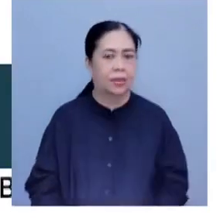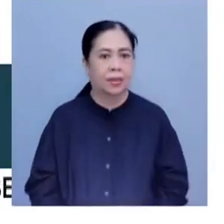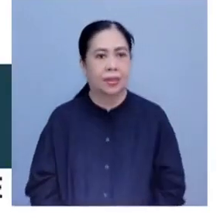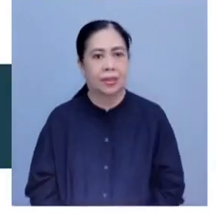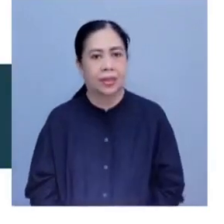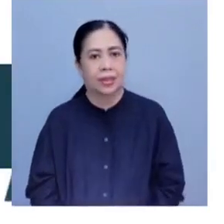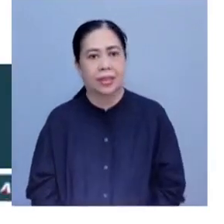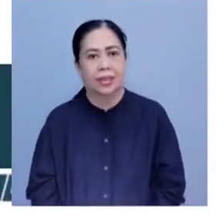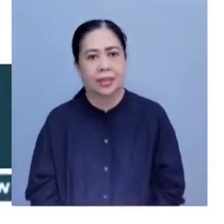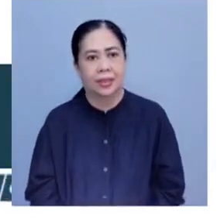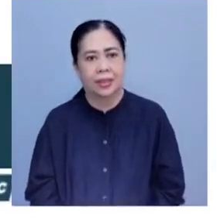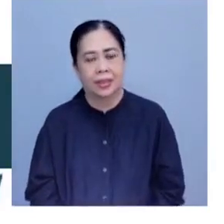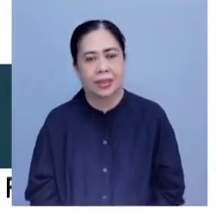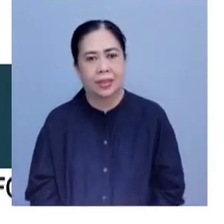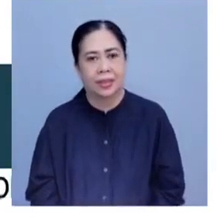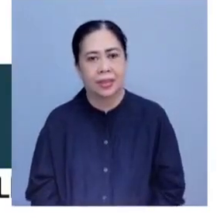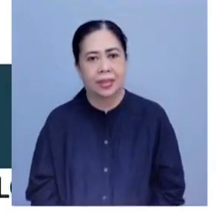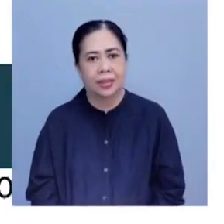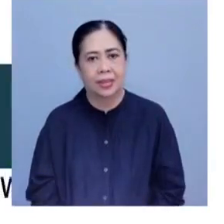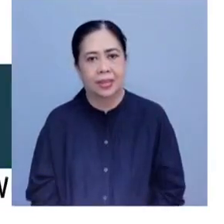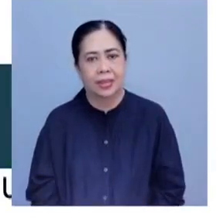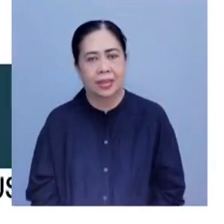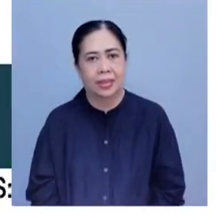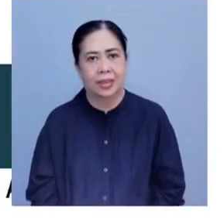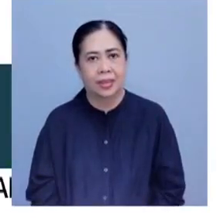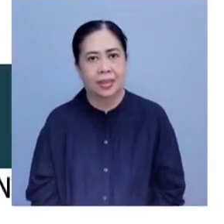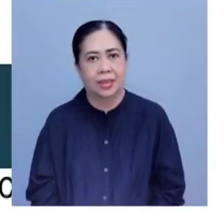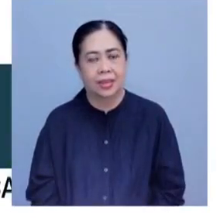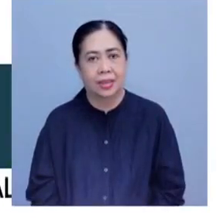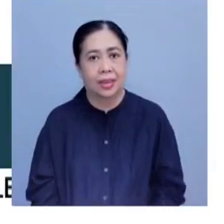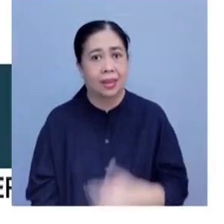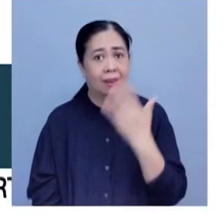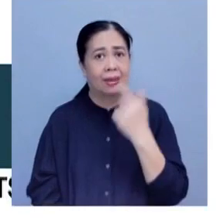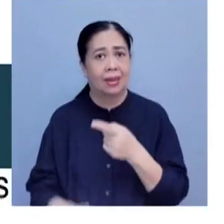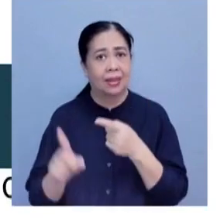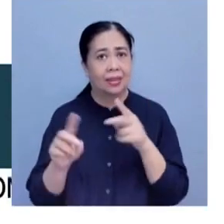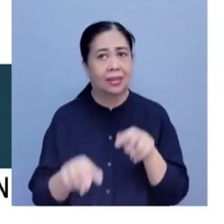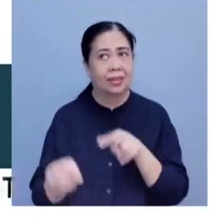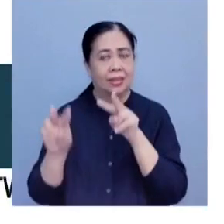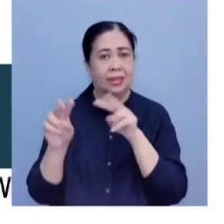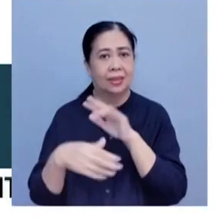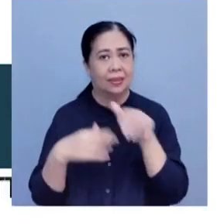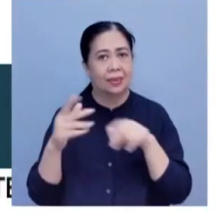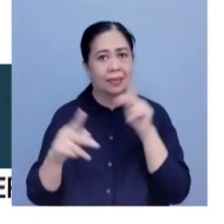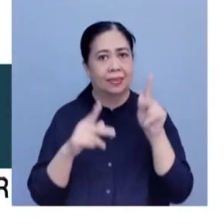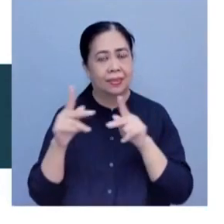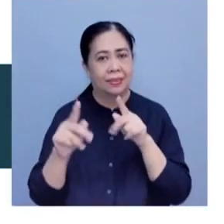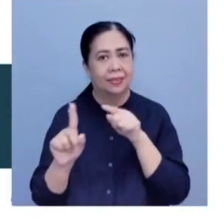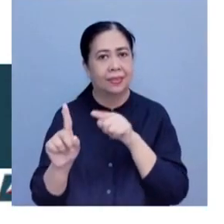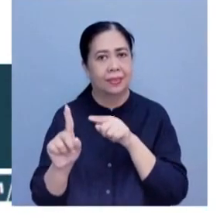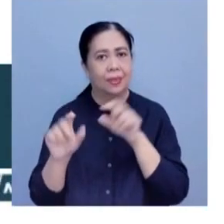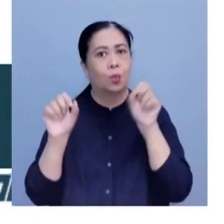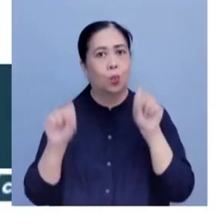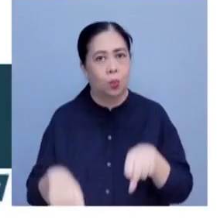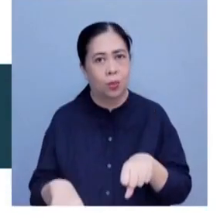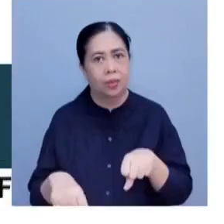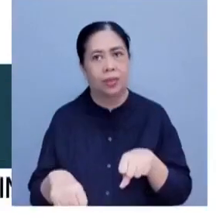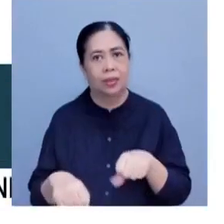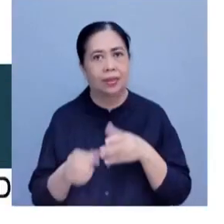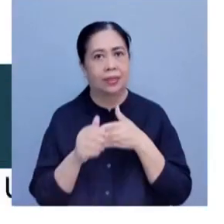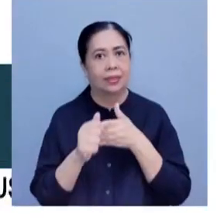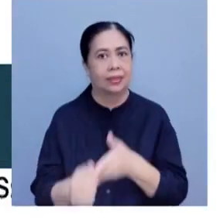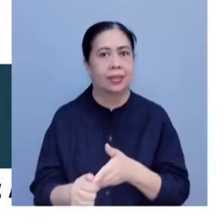for the resolution of the case? Go ahead. Kasi siya yung tinitignan ng lahat na pwedeng manguna